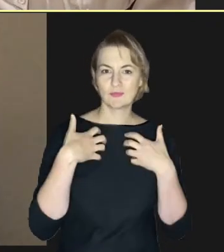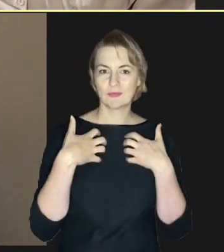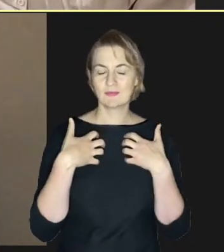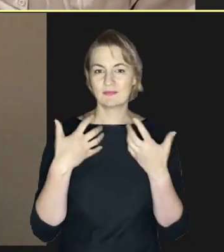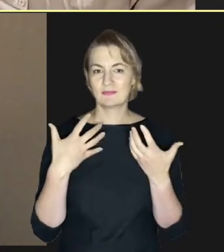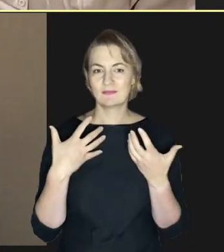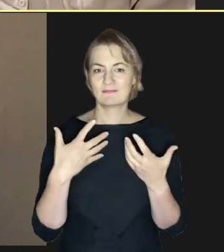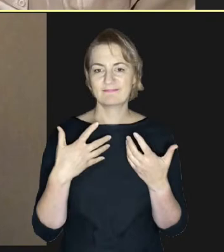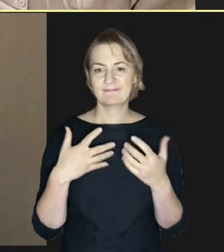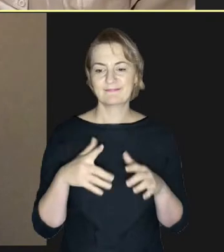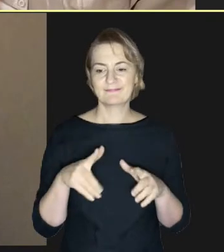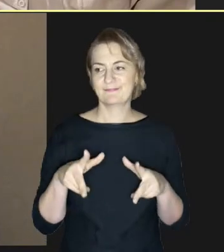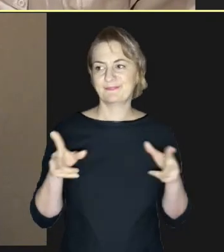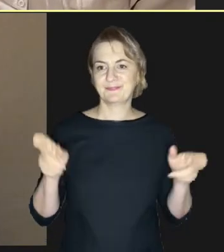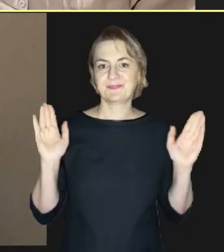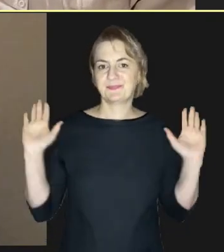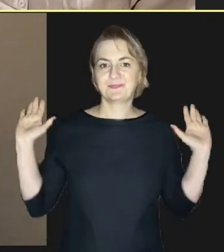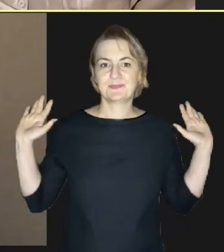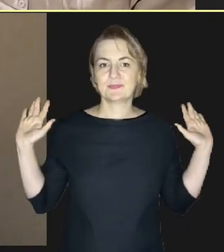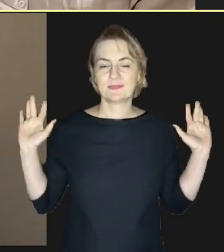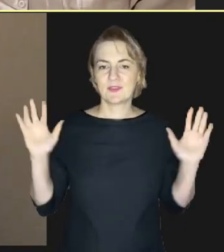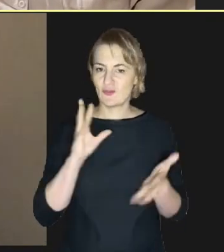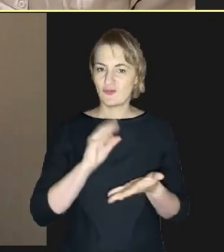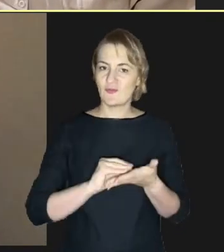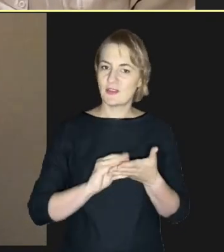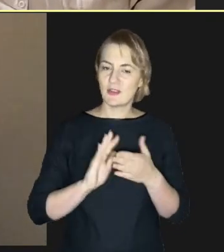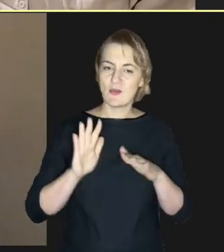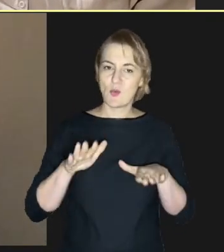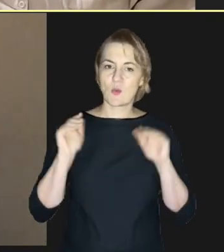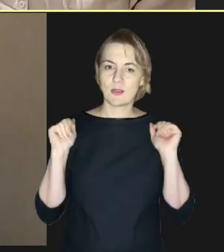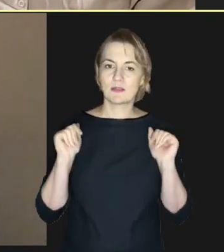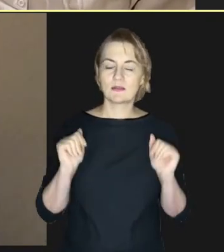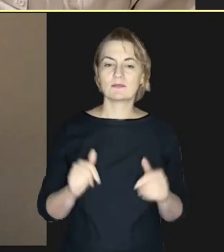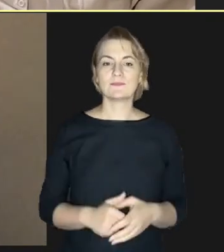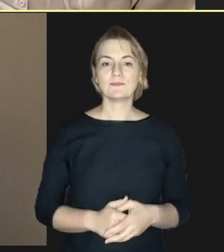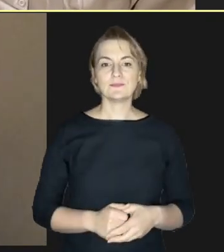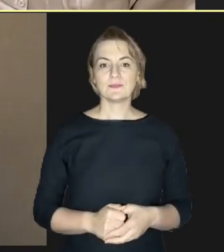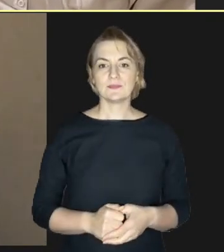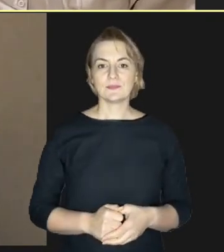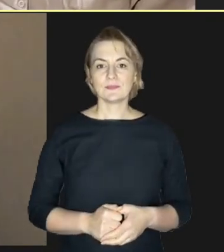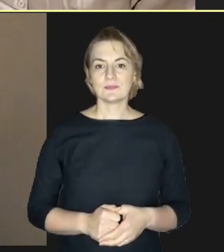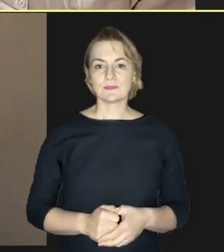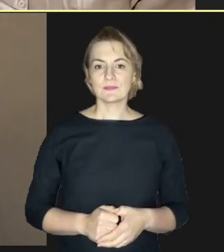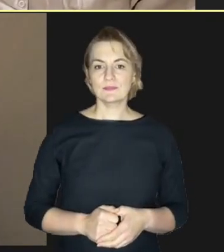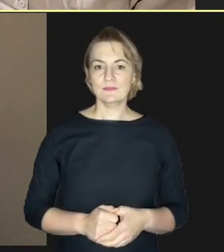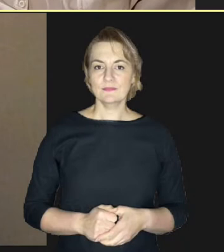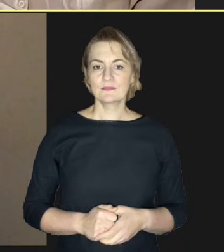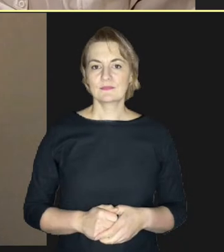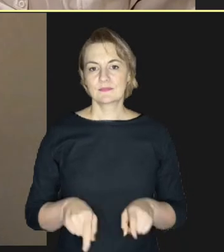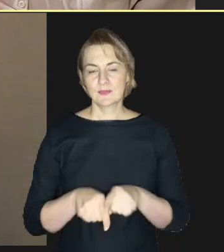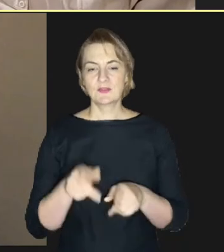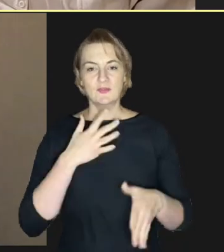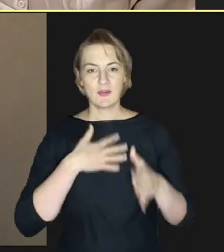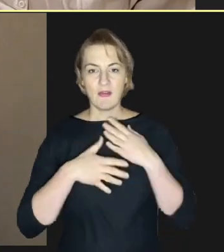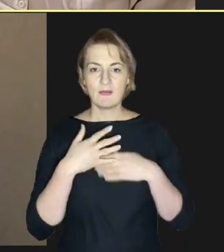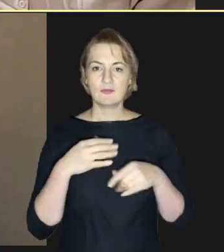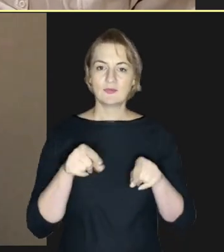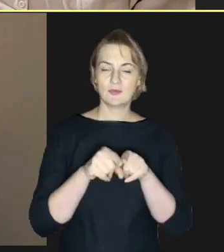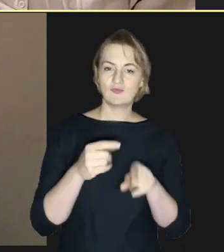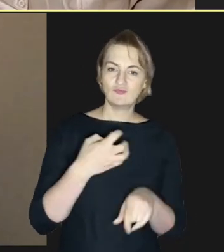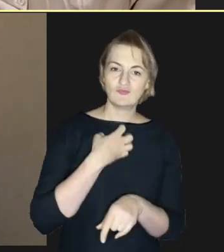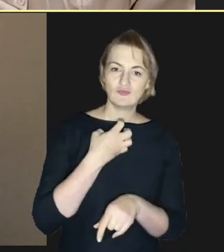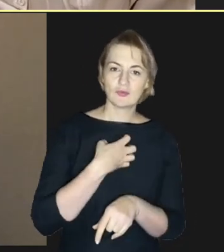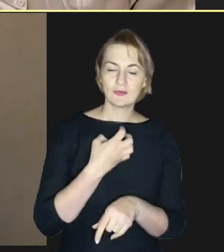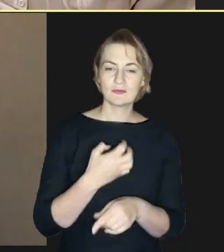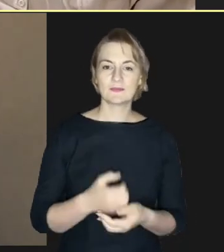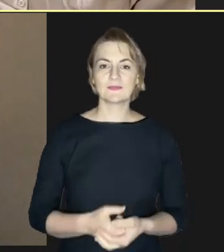w naszym życiu odciąć się od tego pełnego doświadczenia egzystencjalnego i radości, i bólu właśnie, że to jest jakiś